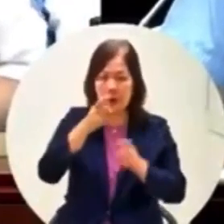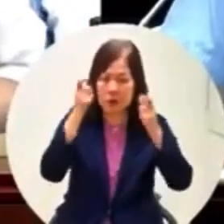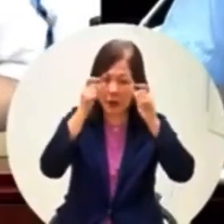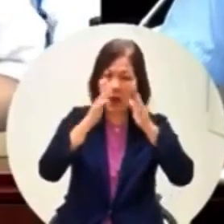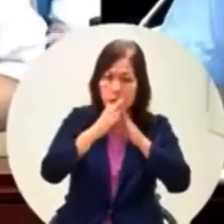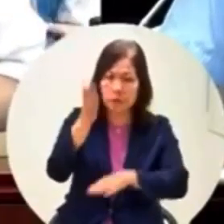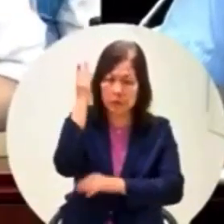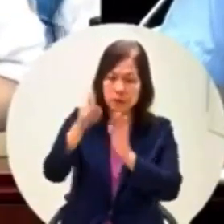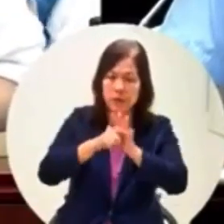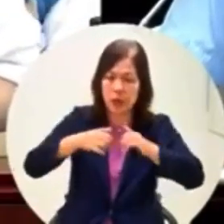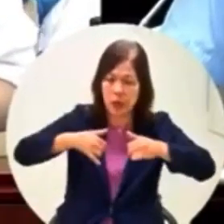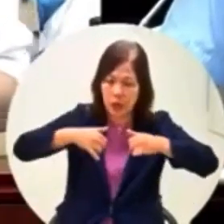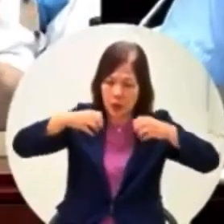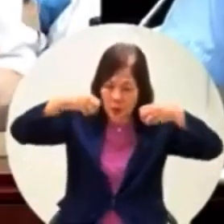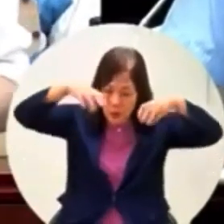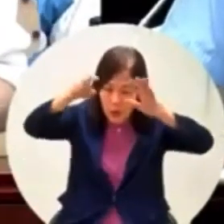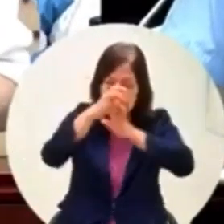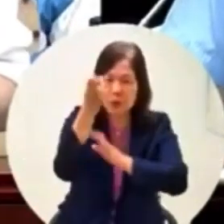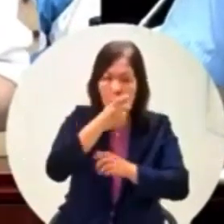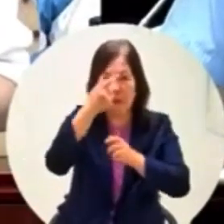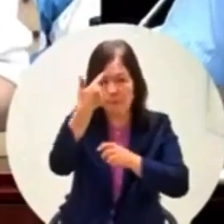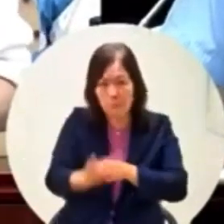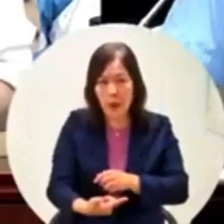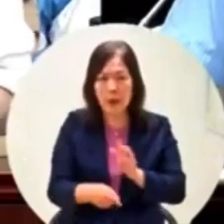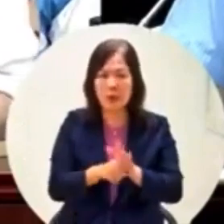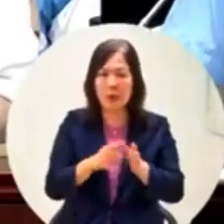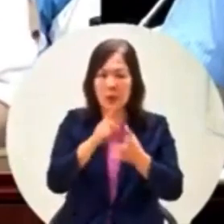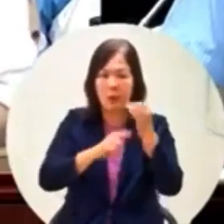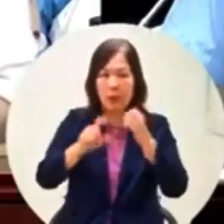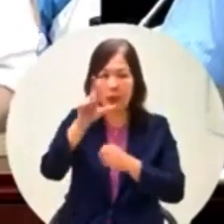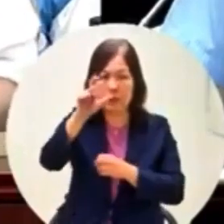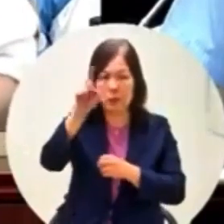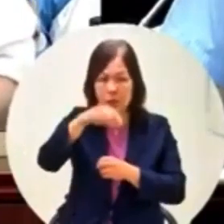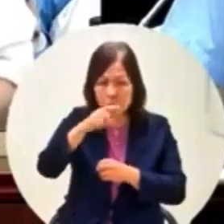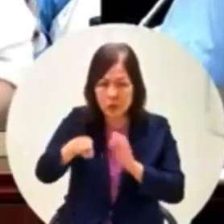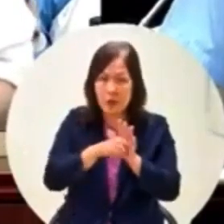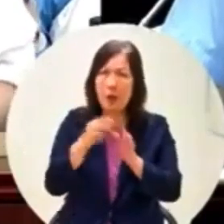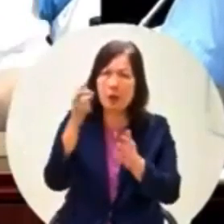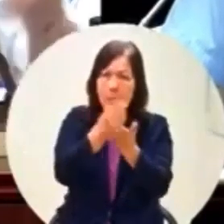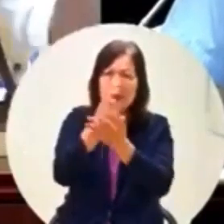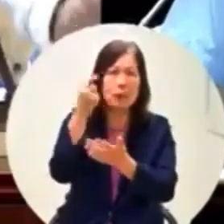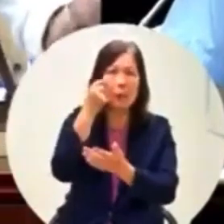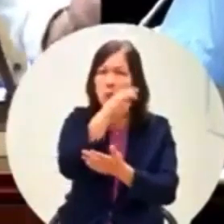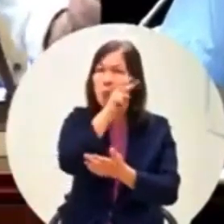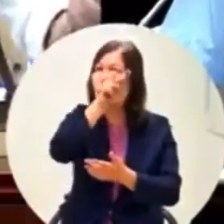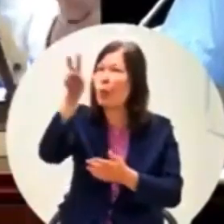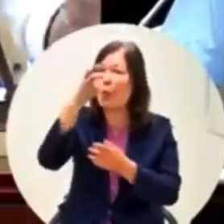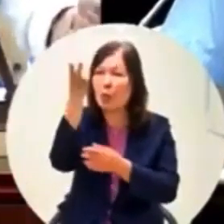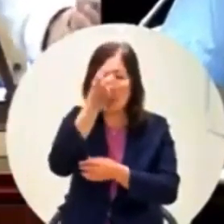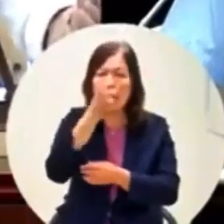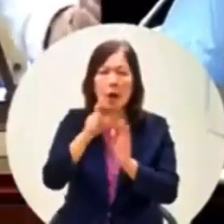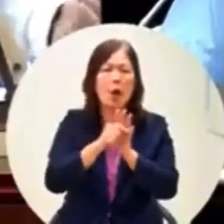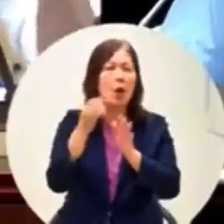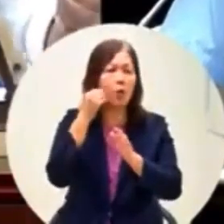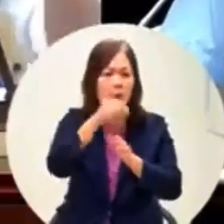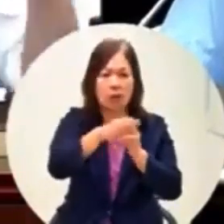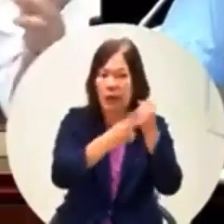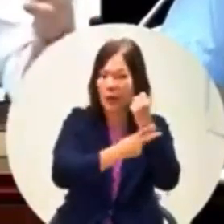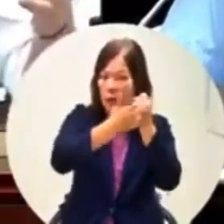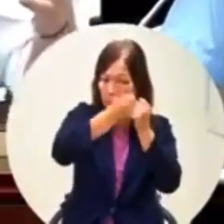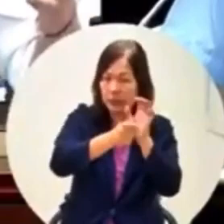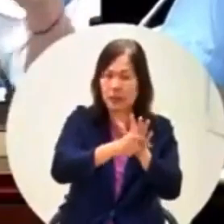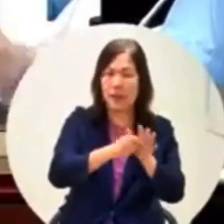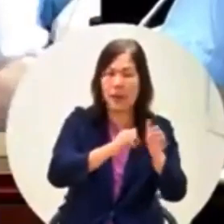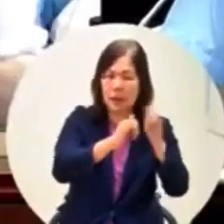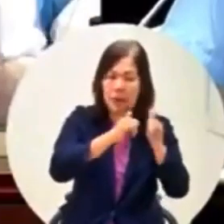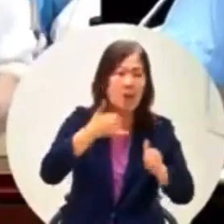管理是非常落后的，有60个工人每天是用目视在巡，然后或者当地里长啊里民打电